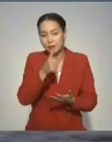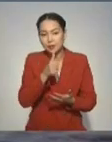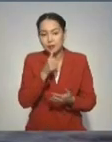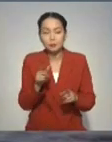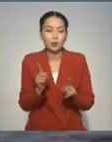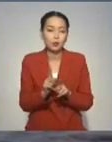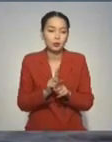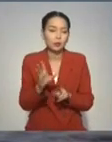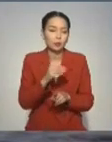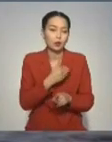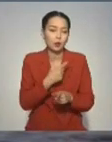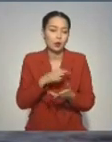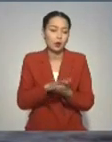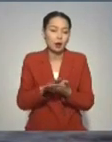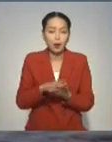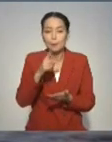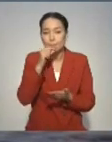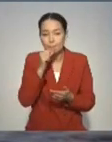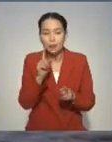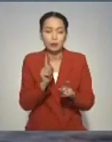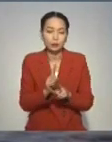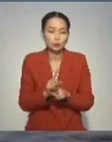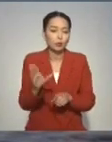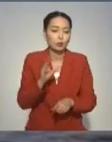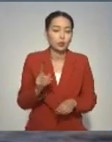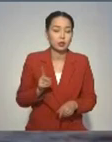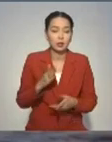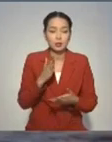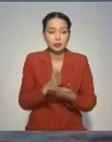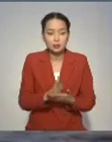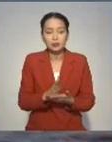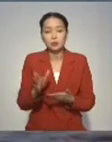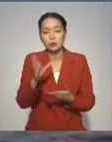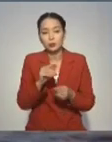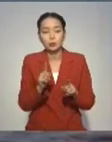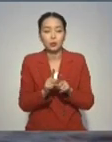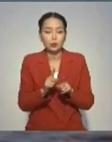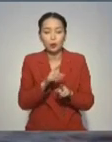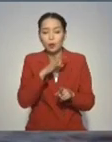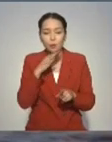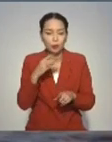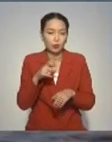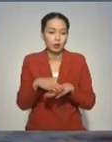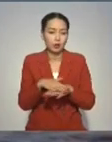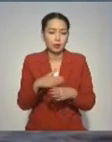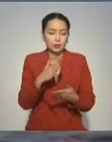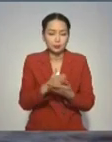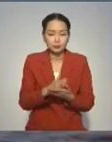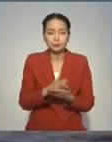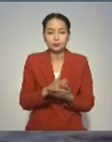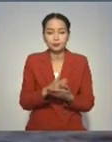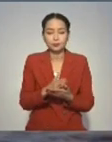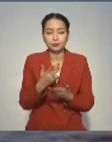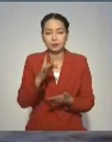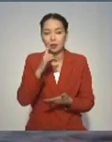кенелуді көздеген жұрт оразаны ерекше ықыласпен күтуде. Бұл айда жасалған қайырлыстың сауабын санау мүмкін емес. Айлардың сұлтаны болған